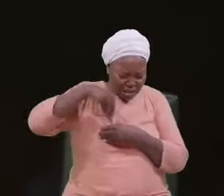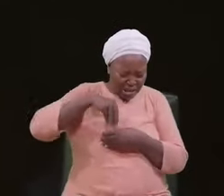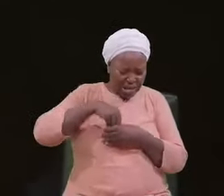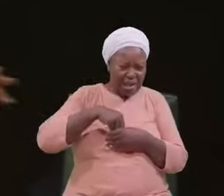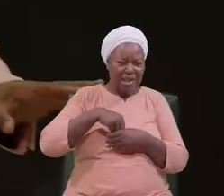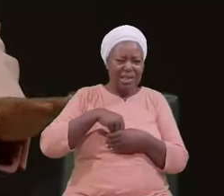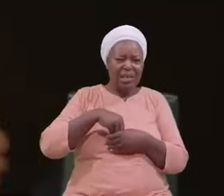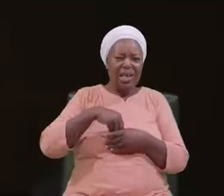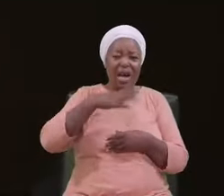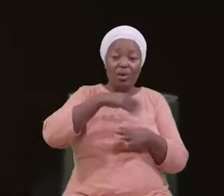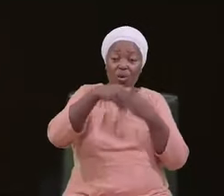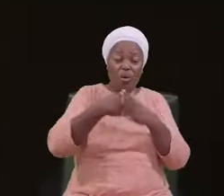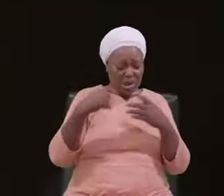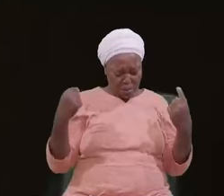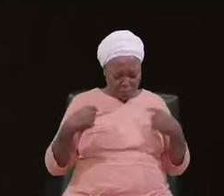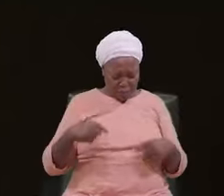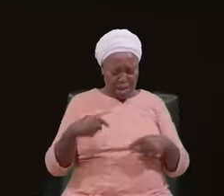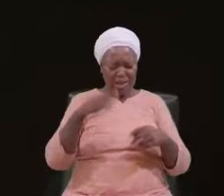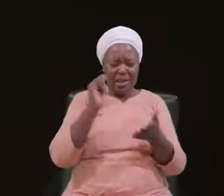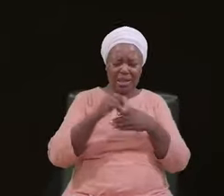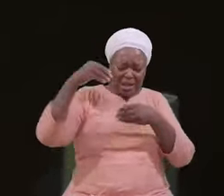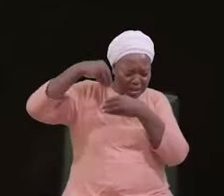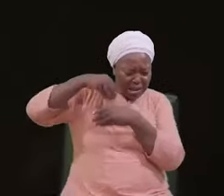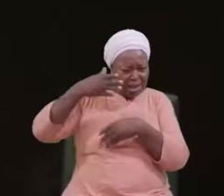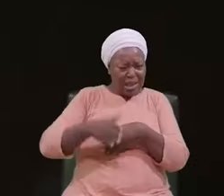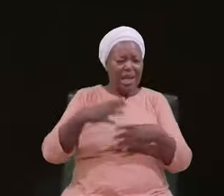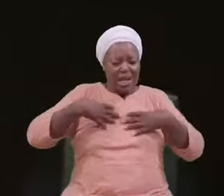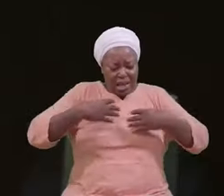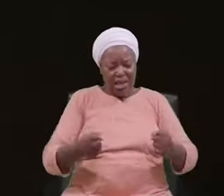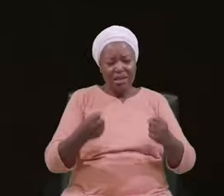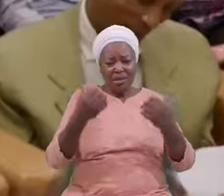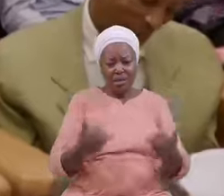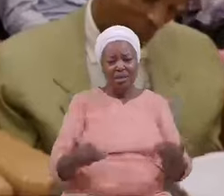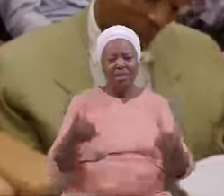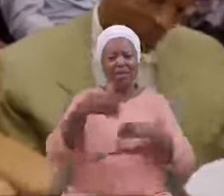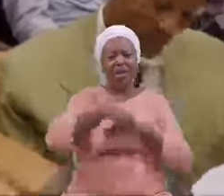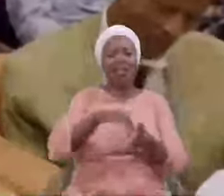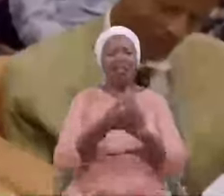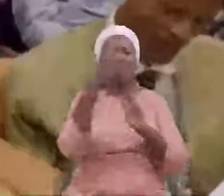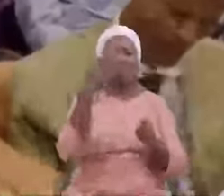dans vos intestins, les plaies dans vos intestins, tout est guéri ce soir au nom de Jésus.